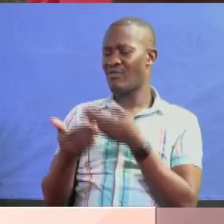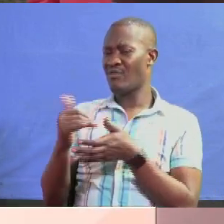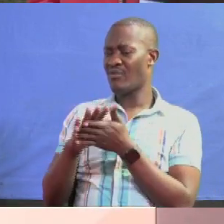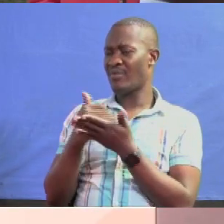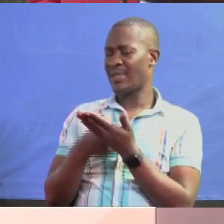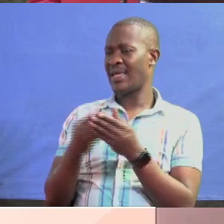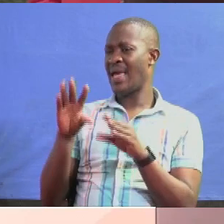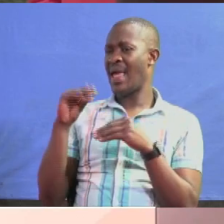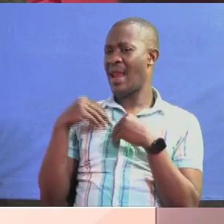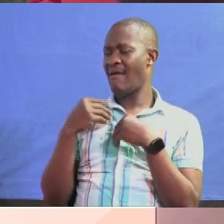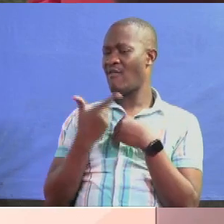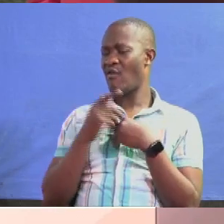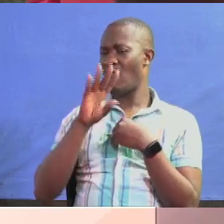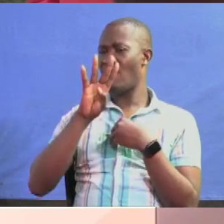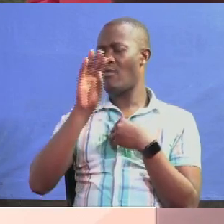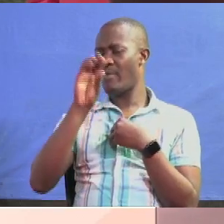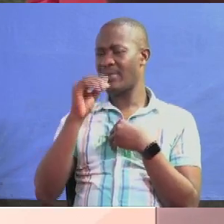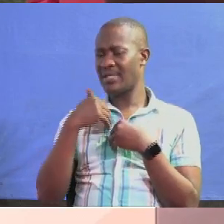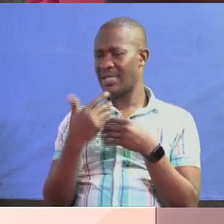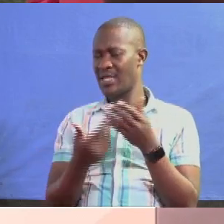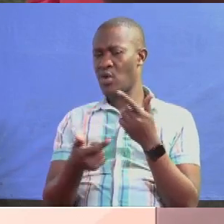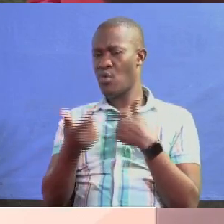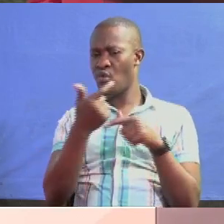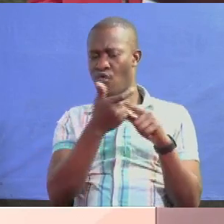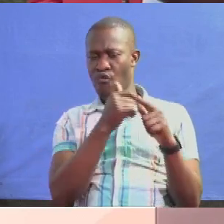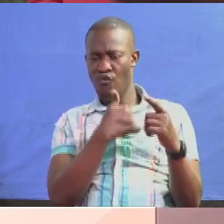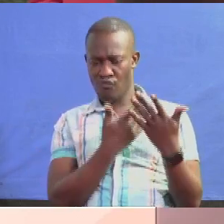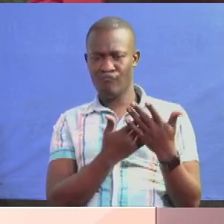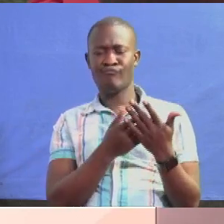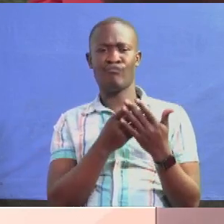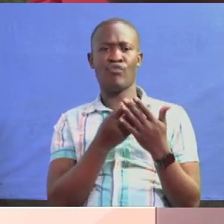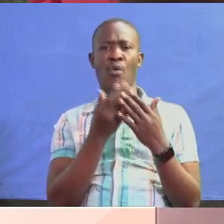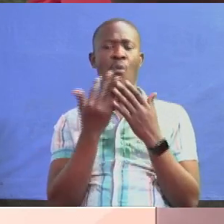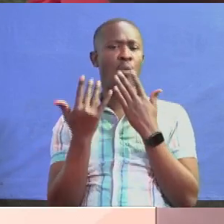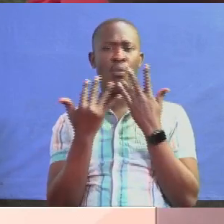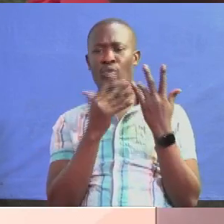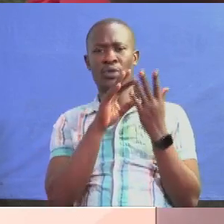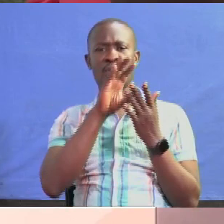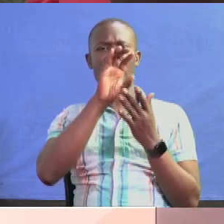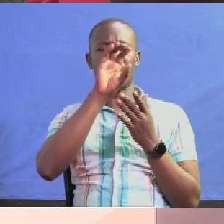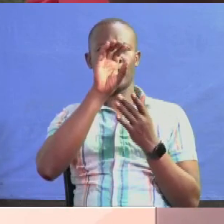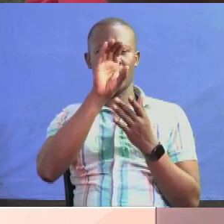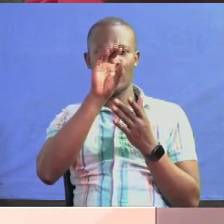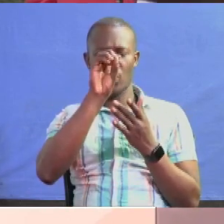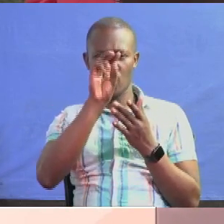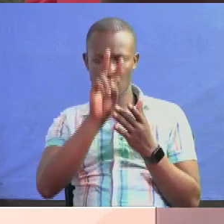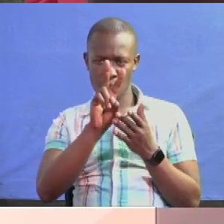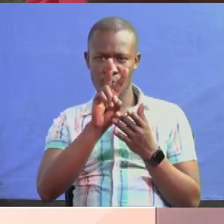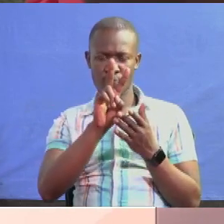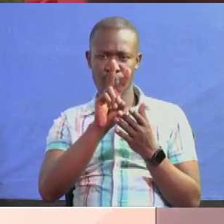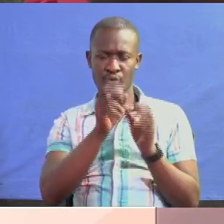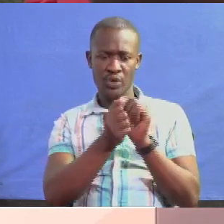cha 4% peke yake katika kutoa ile gesi au hewa ya ukaa, carbon dioxide, ambao husababisha mabadiliko ya tabia